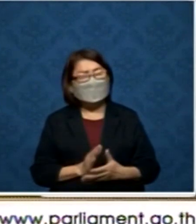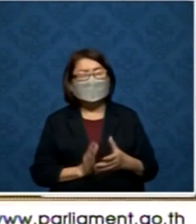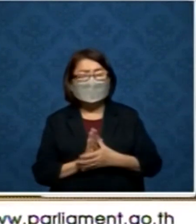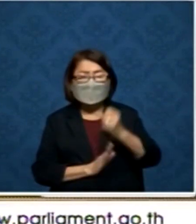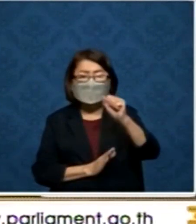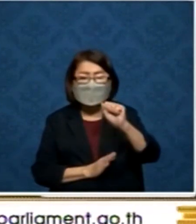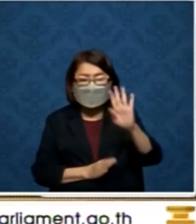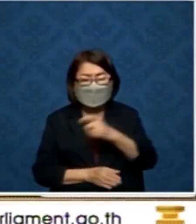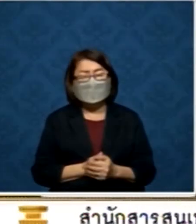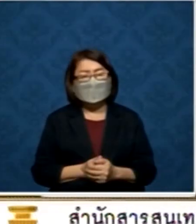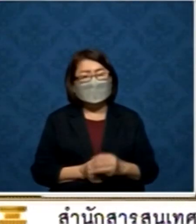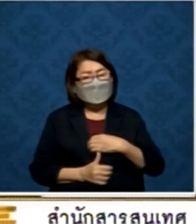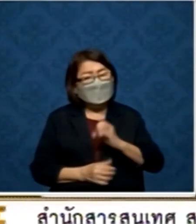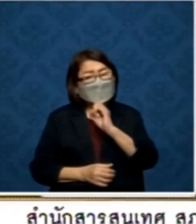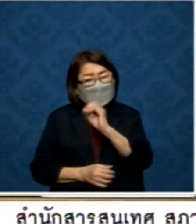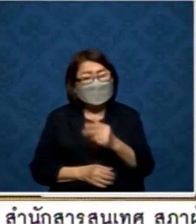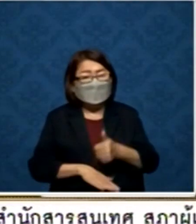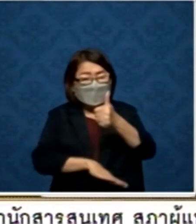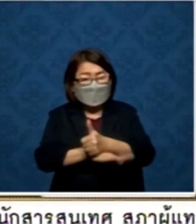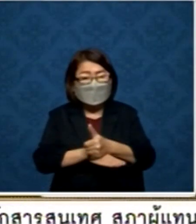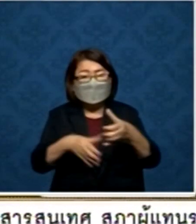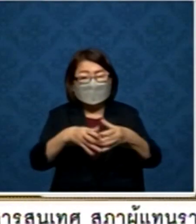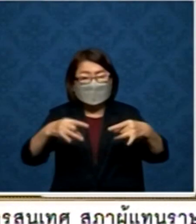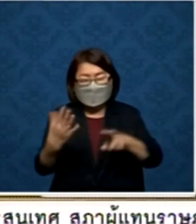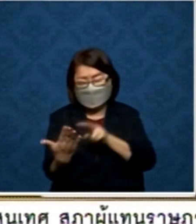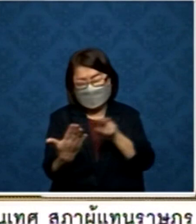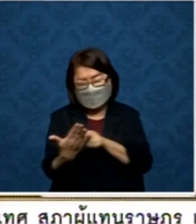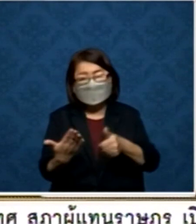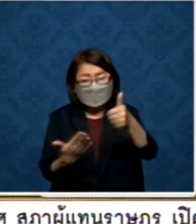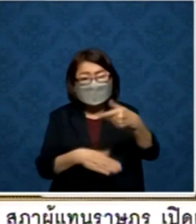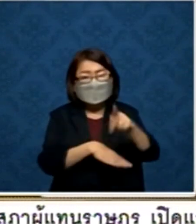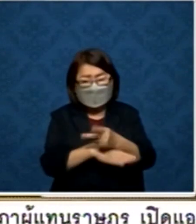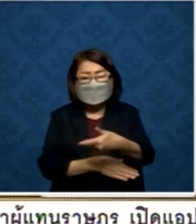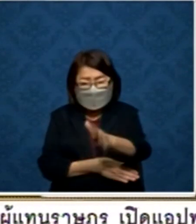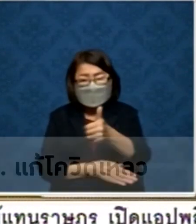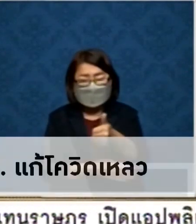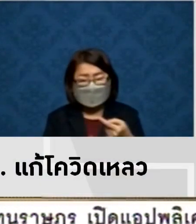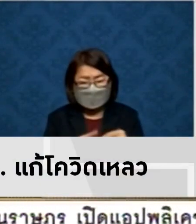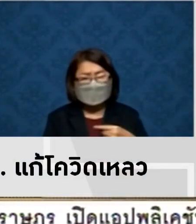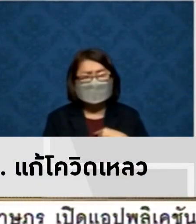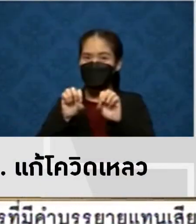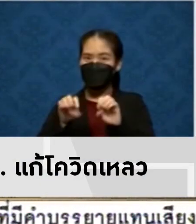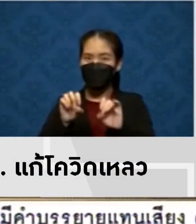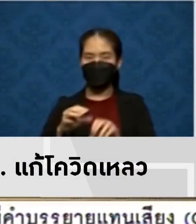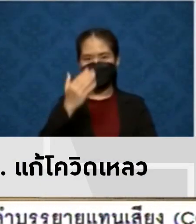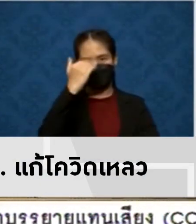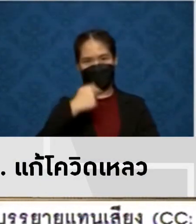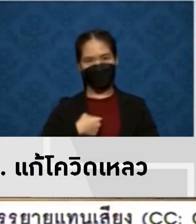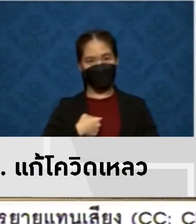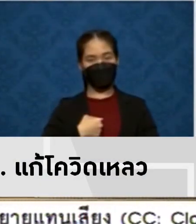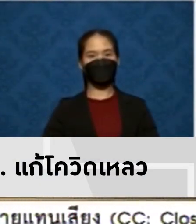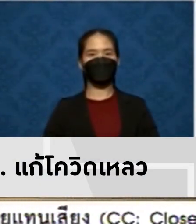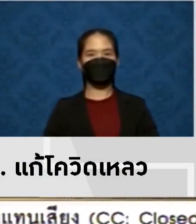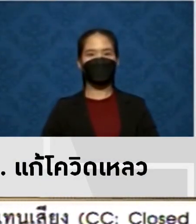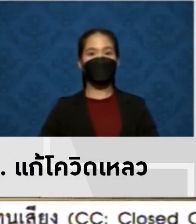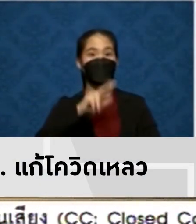ต่างด้าวคุณศักดิ์สยามทุจริตต่อหน้าที่ใช้หน้าที่ขัดต่อรัฐธรรมนูญและกฎหมาย ไม่แต่คุณศักดิ์สยามเนี่ยมีเขียนด้วยว่ามุ่งแต่